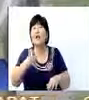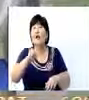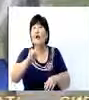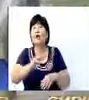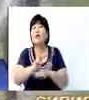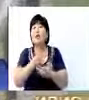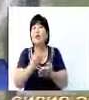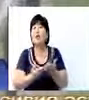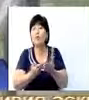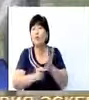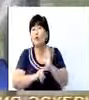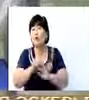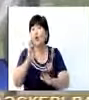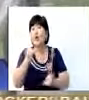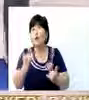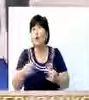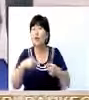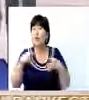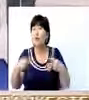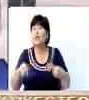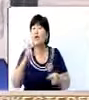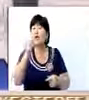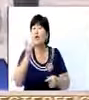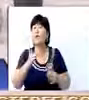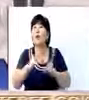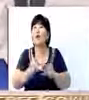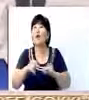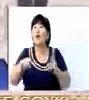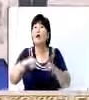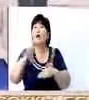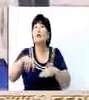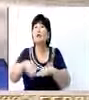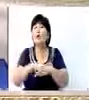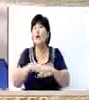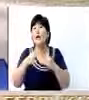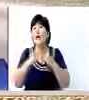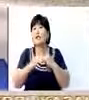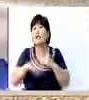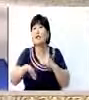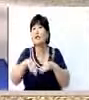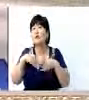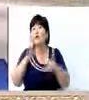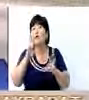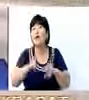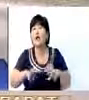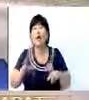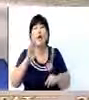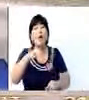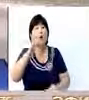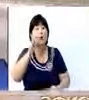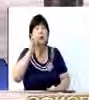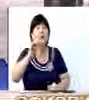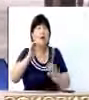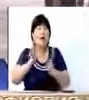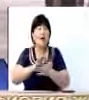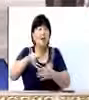газдандыру мәселесі жолға қойылмақ. Мұнан өзге Қармақшы ауданынан қала тұрғындарына жер телімін беру де қарастырылуда. Ауыз су және